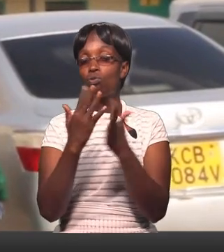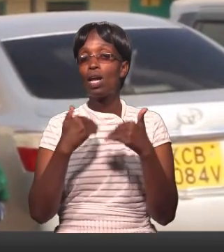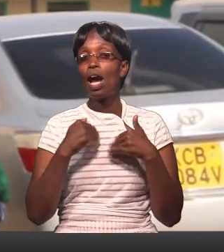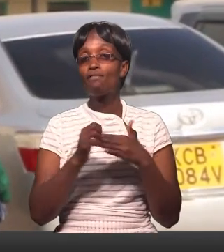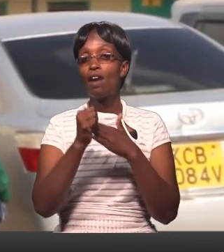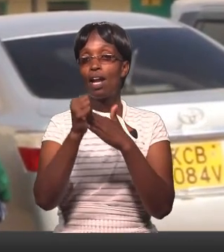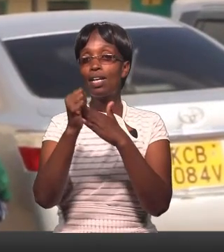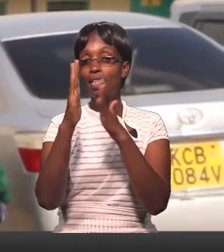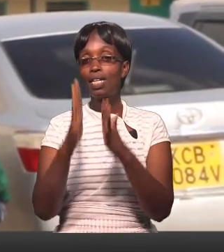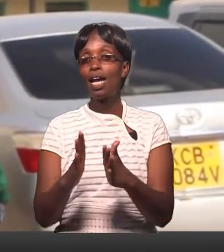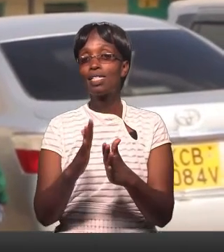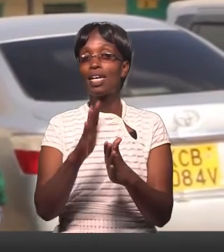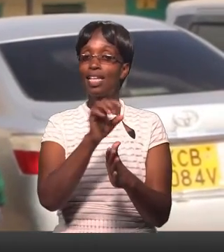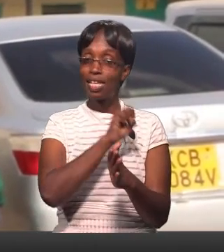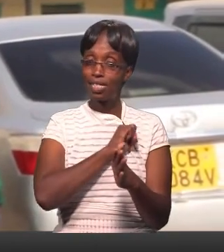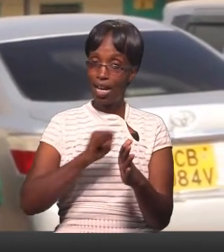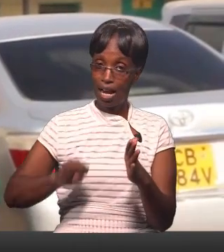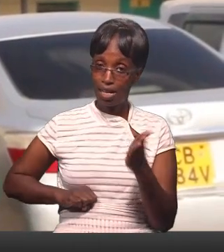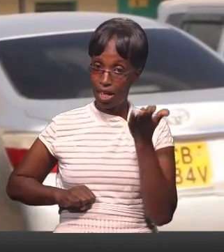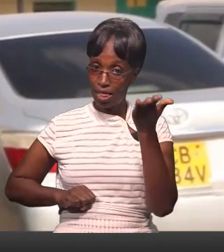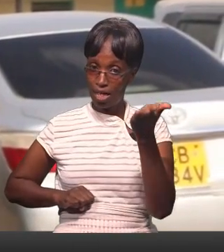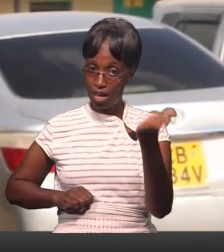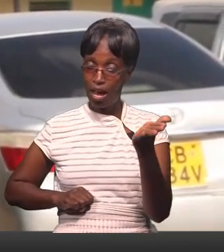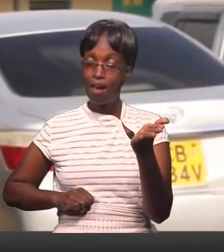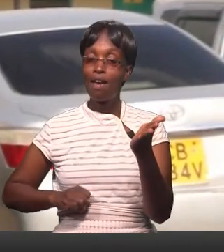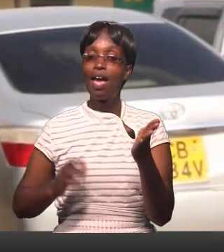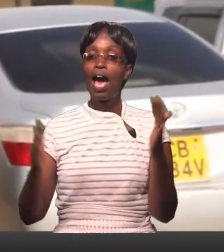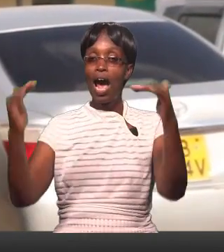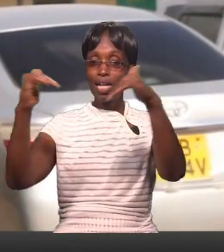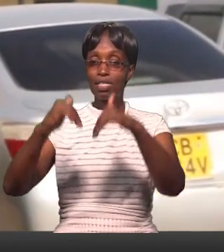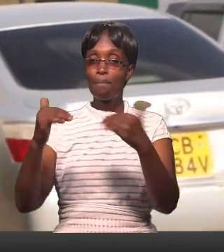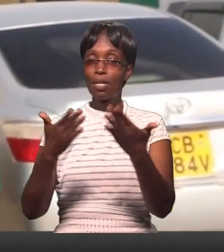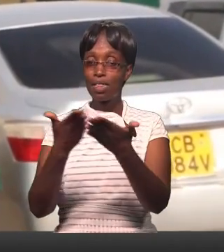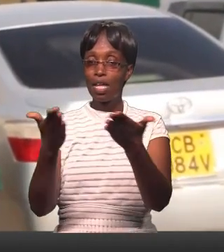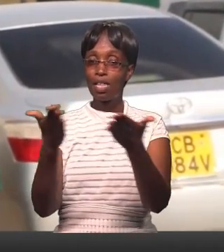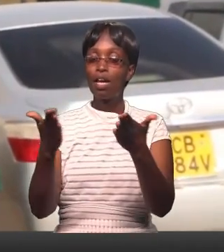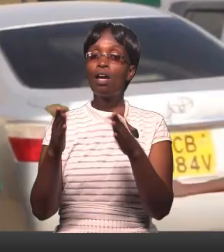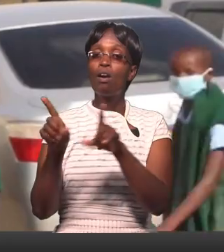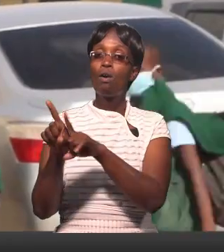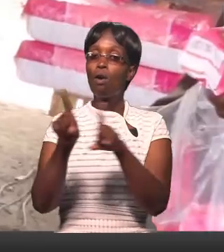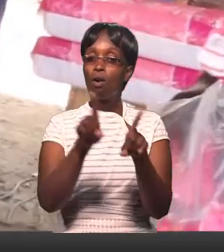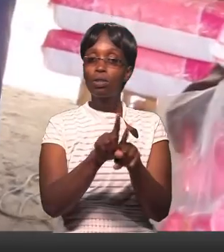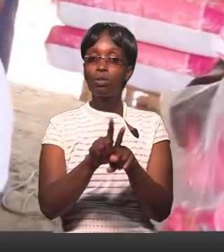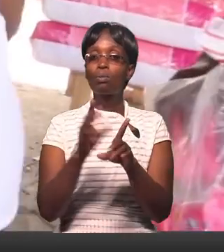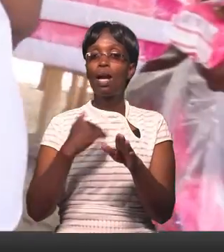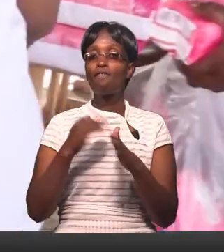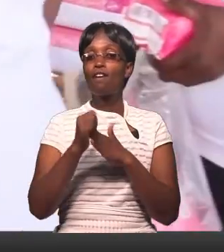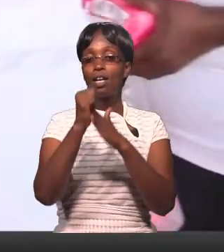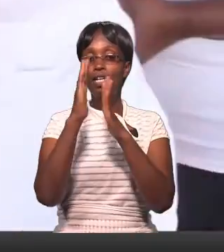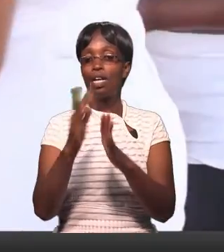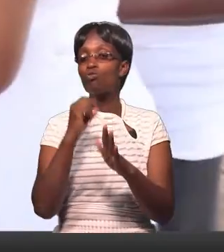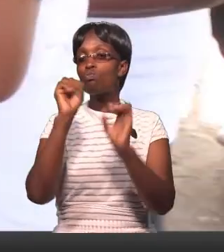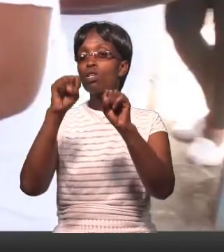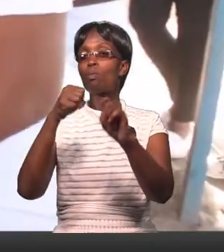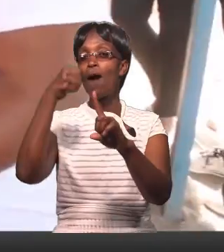Senate, House of Assembly, na tuko na viongozi pale wanafaa kutetea mtoto wa kike. Zaidi ya taulo za